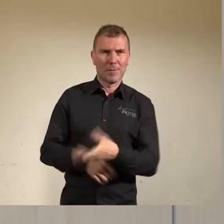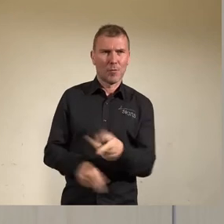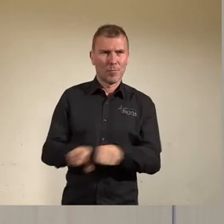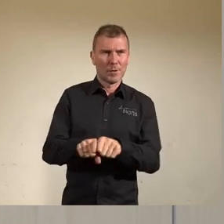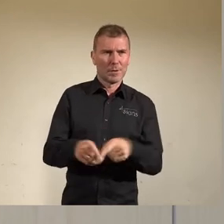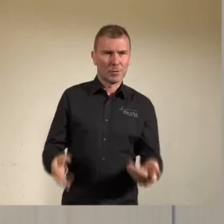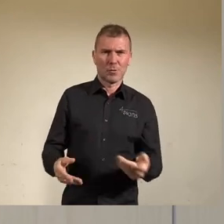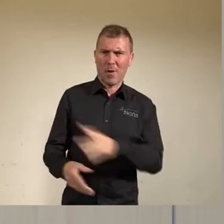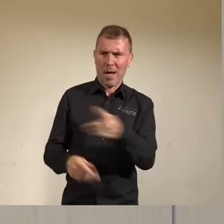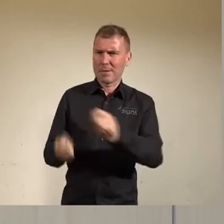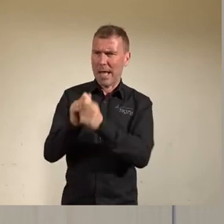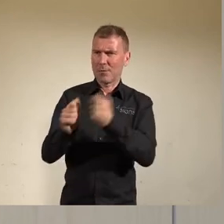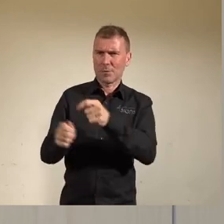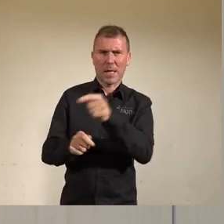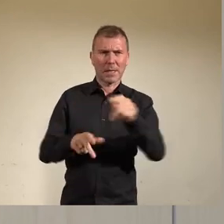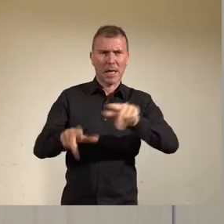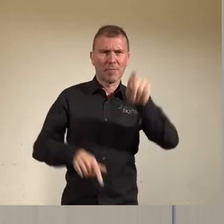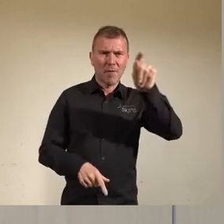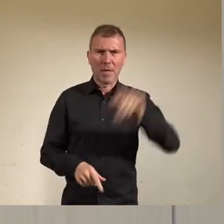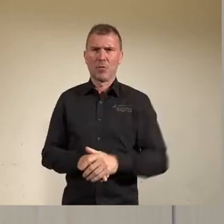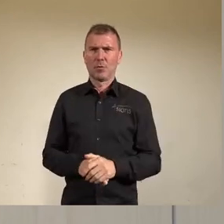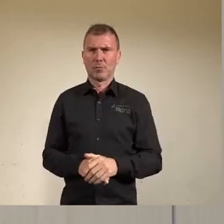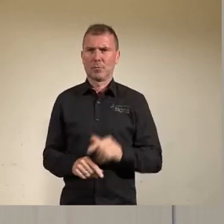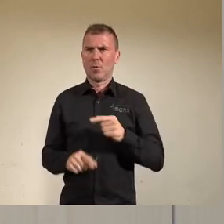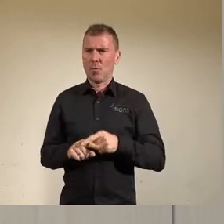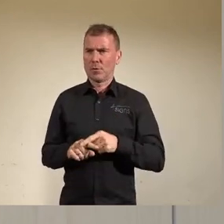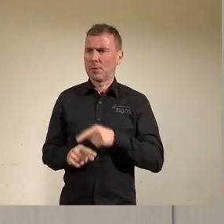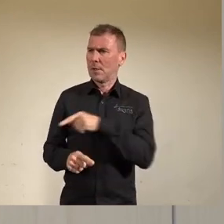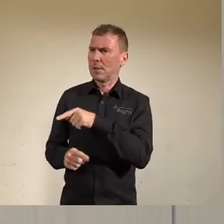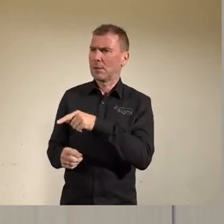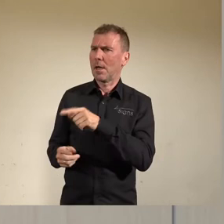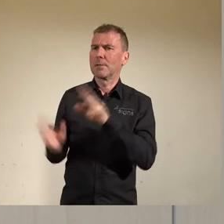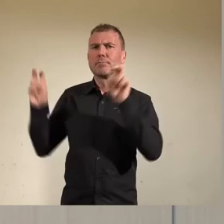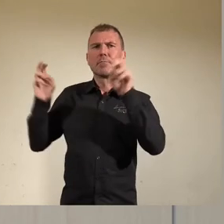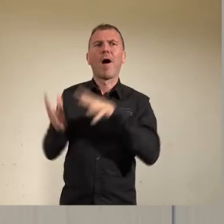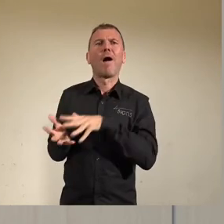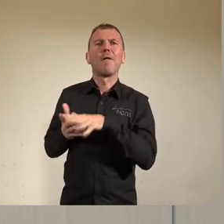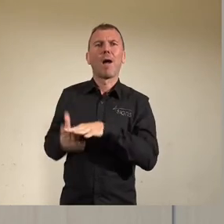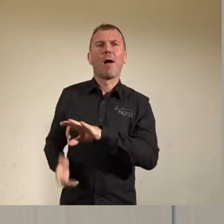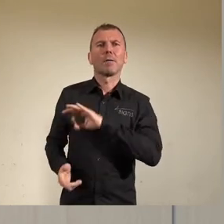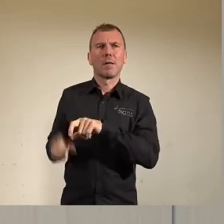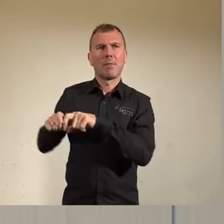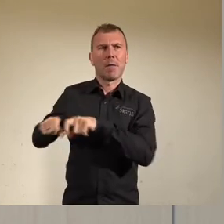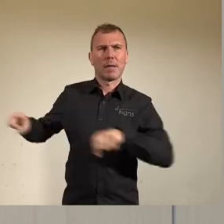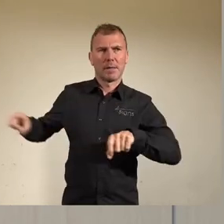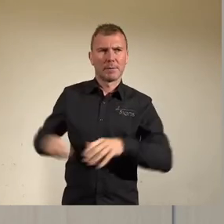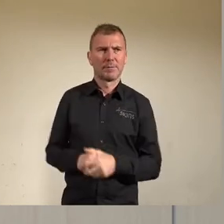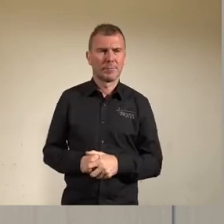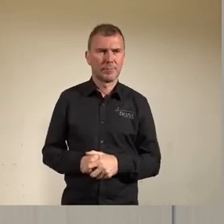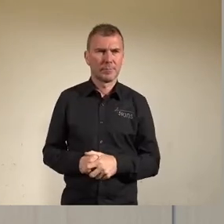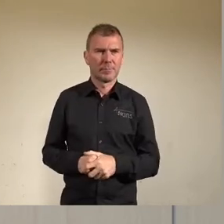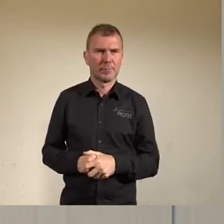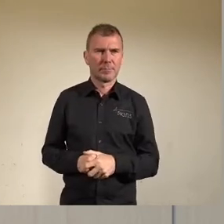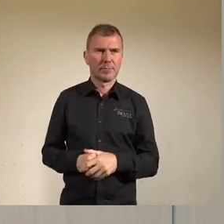Haushaltsentwurf samt aller Änderungsanträge der Verwaltung und der Allianz der verbrauchten Parteien in diesem Stadtrat.